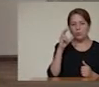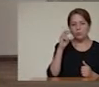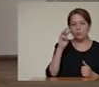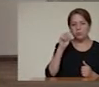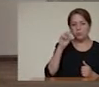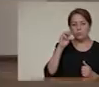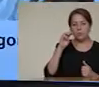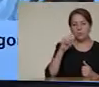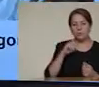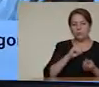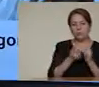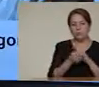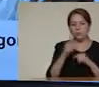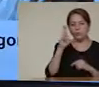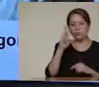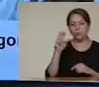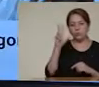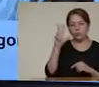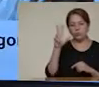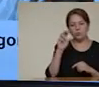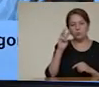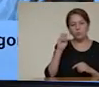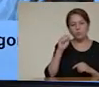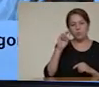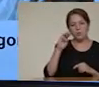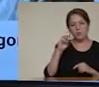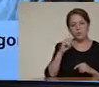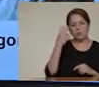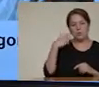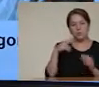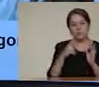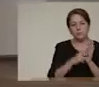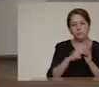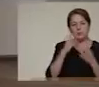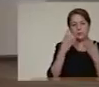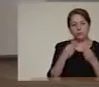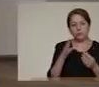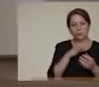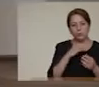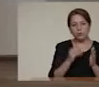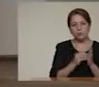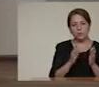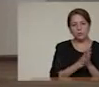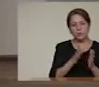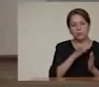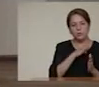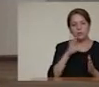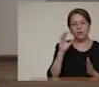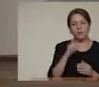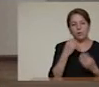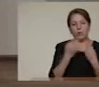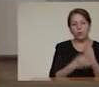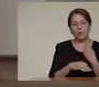o'rniga 303 marta 28 kun bo'lib kelishi belgilab qo'yildi. Va natijada ana